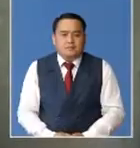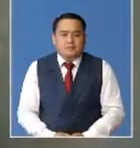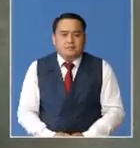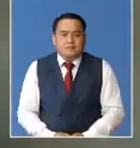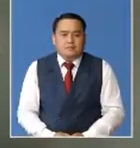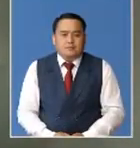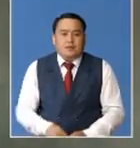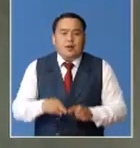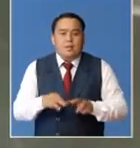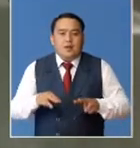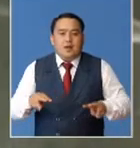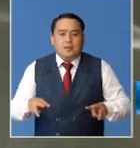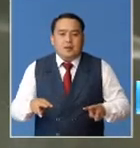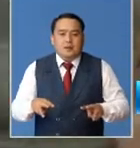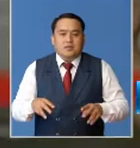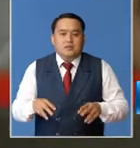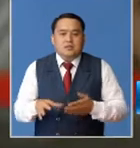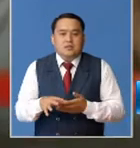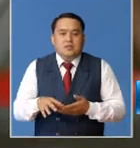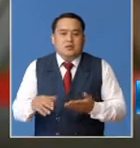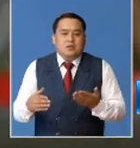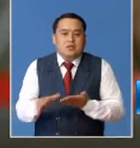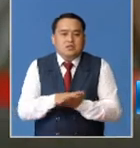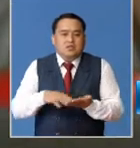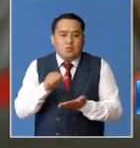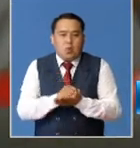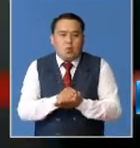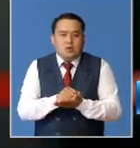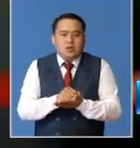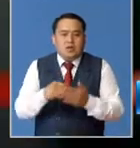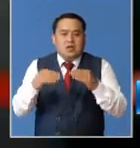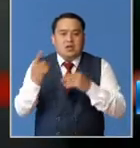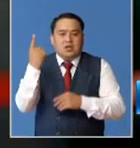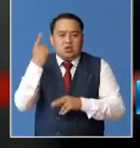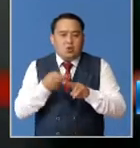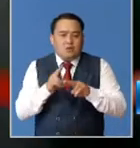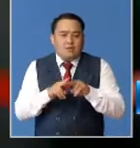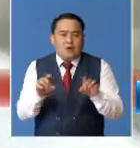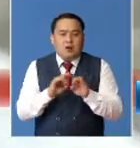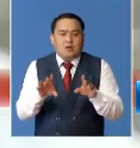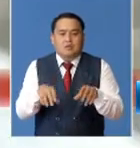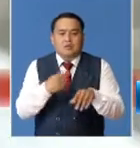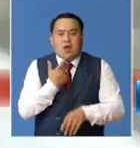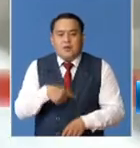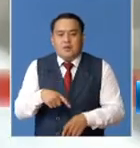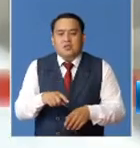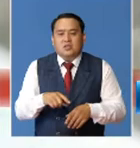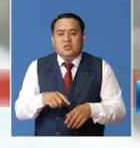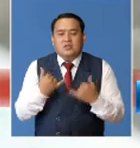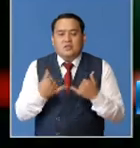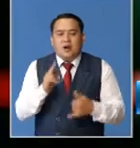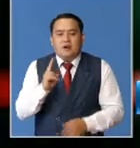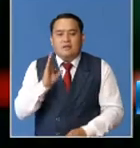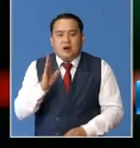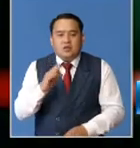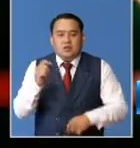В Петропавловске связисты испортили новый дом, продырявили крышу, по крайней мере, так утверждают сами жильцы. Теперь в